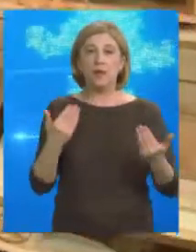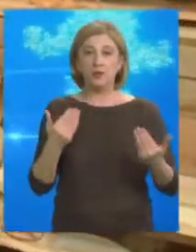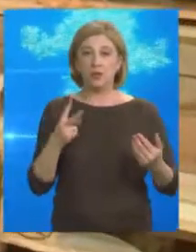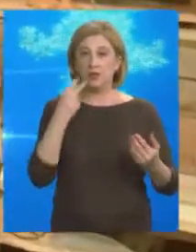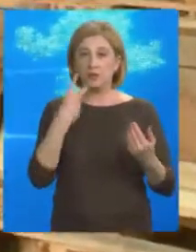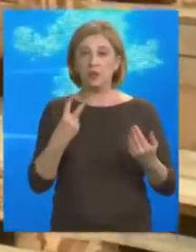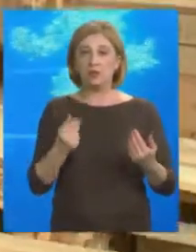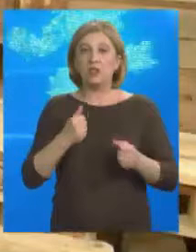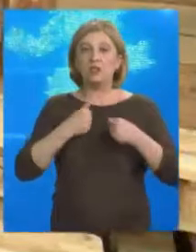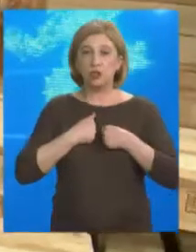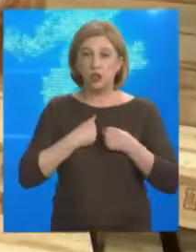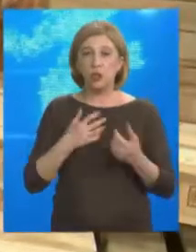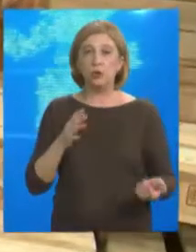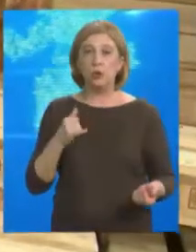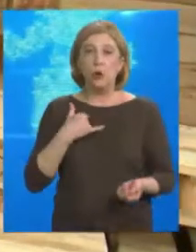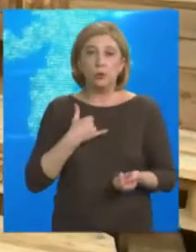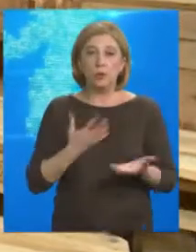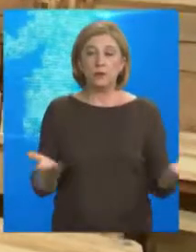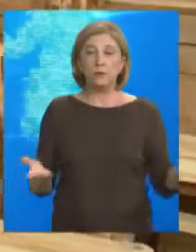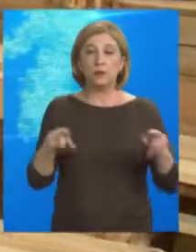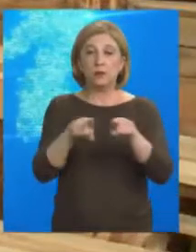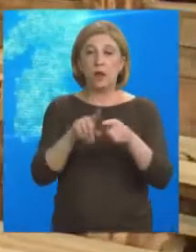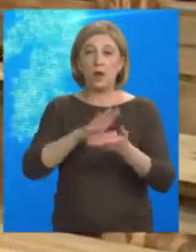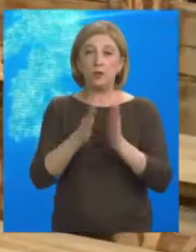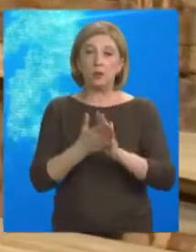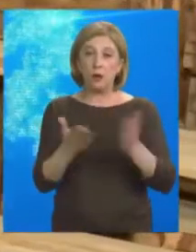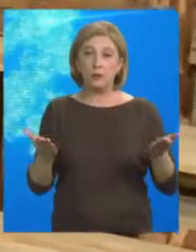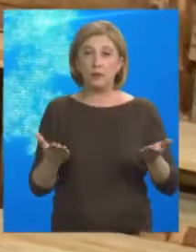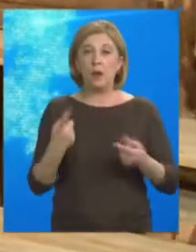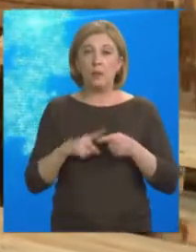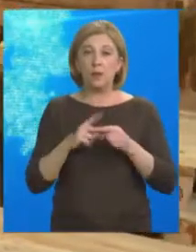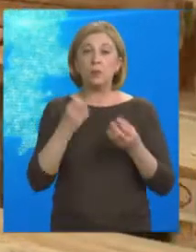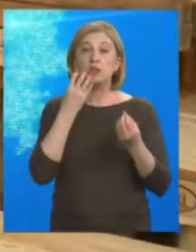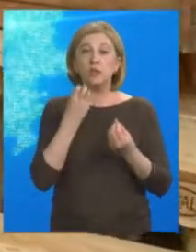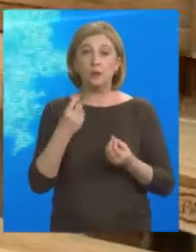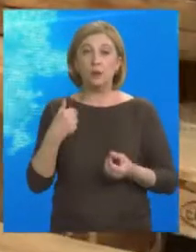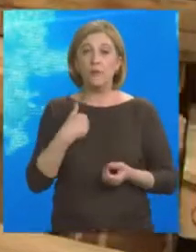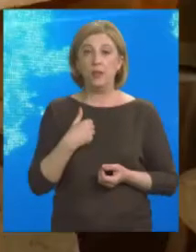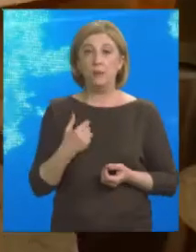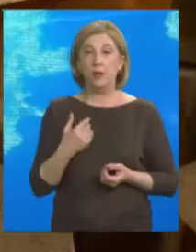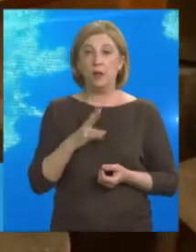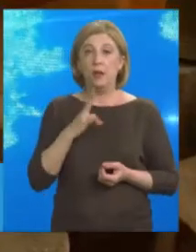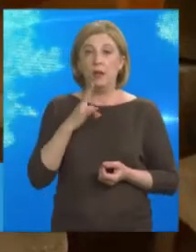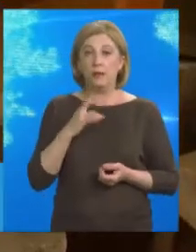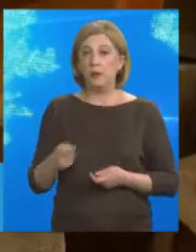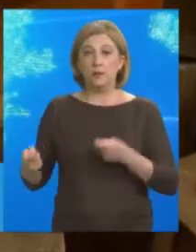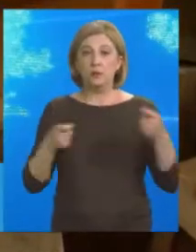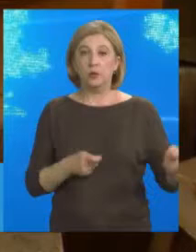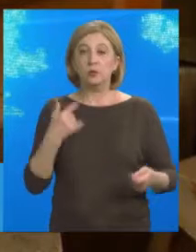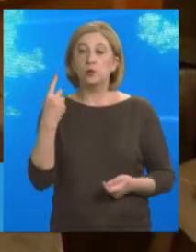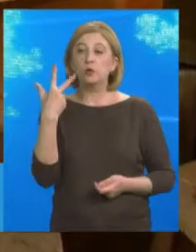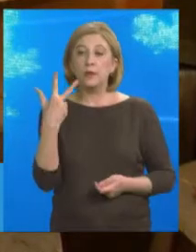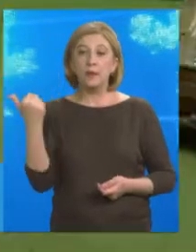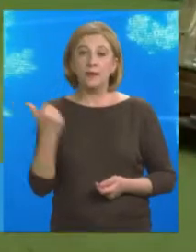к сожалению, у нас вот такая вот ситуация, потому что цветок нам не пришел. Уже 3 недели